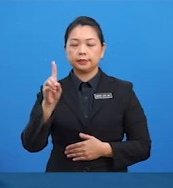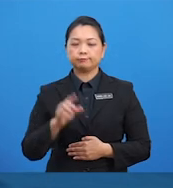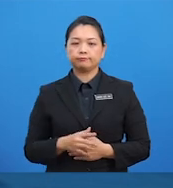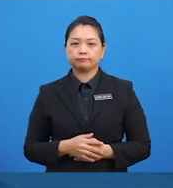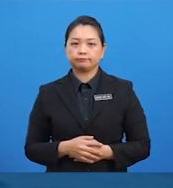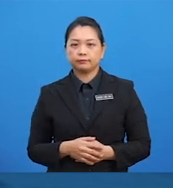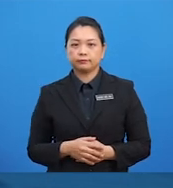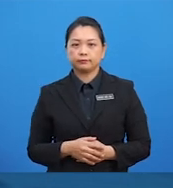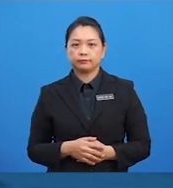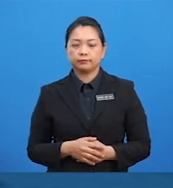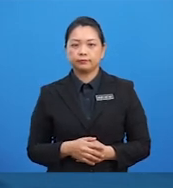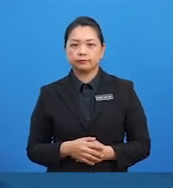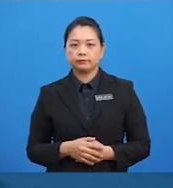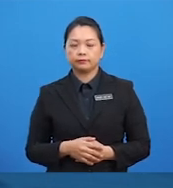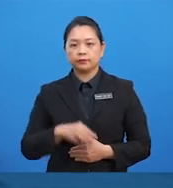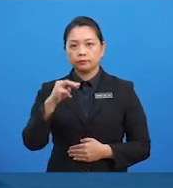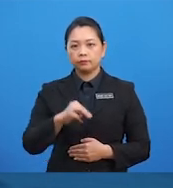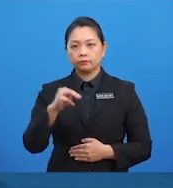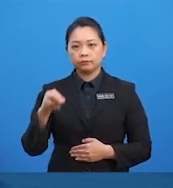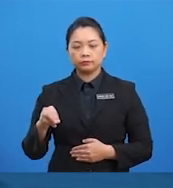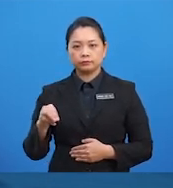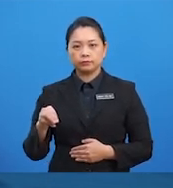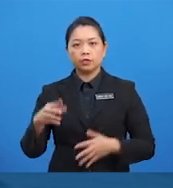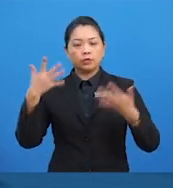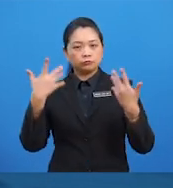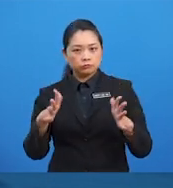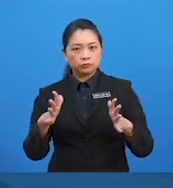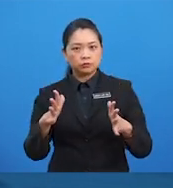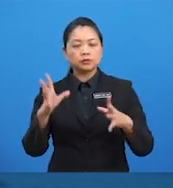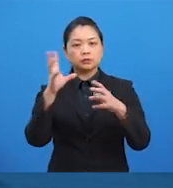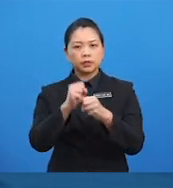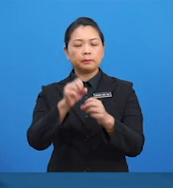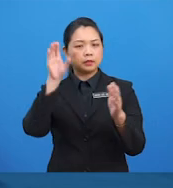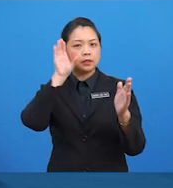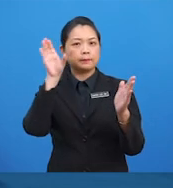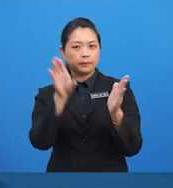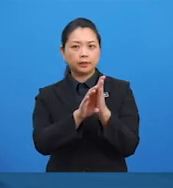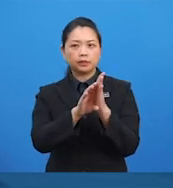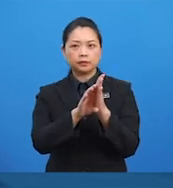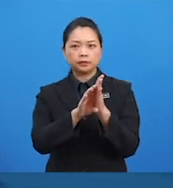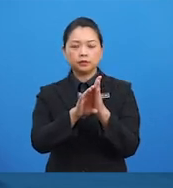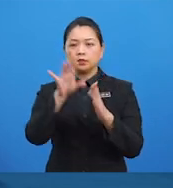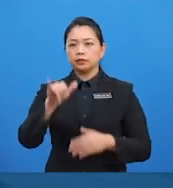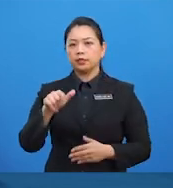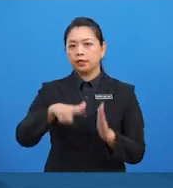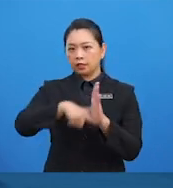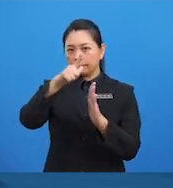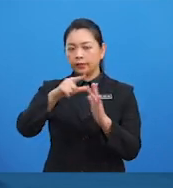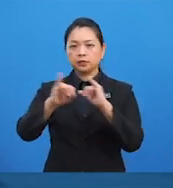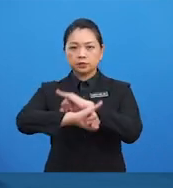Cikgu harap murid-murid sudah mendapat gambaran yang lebih